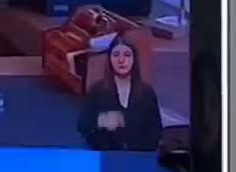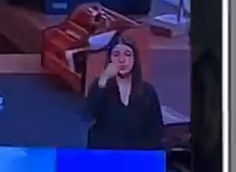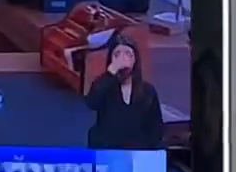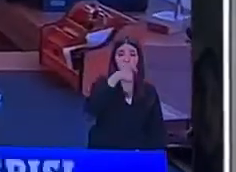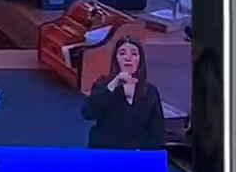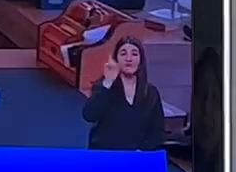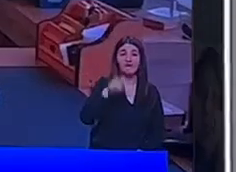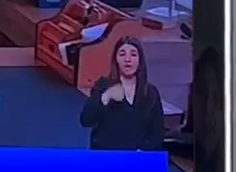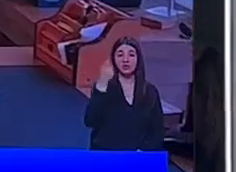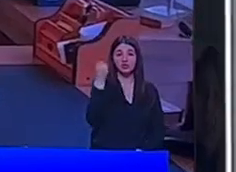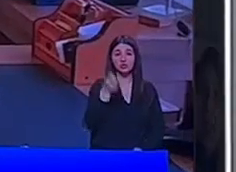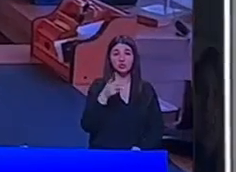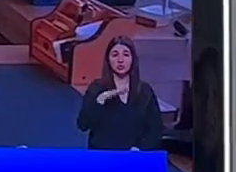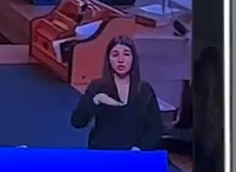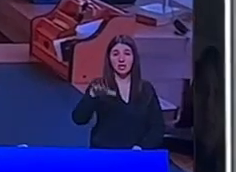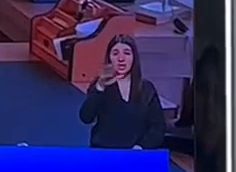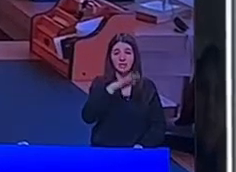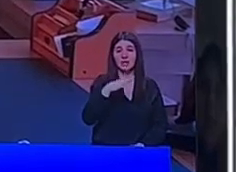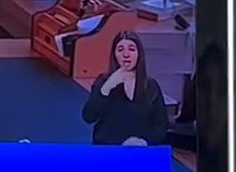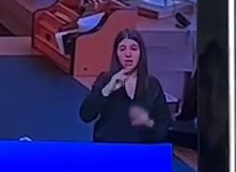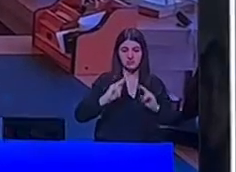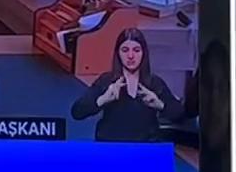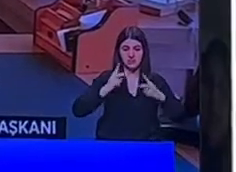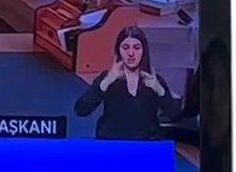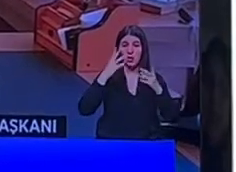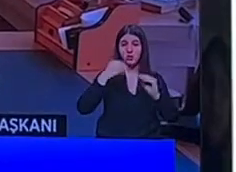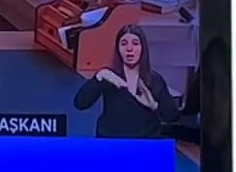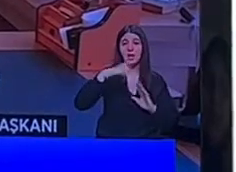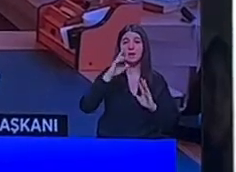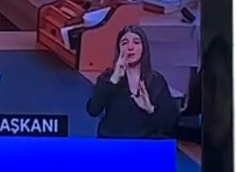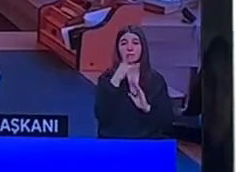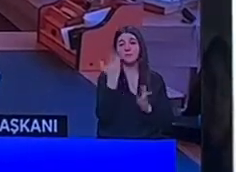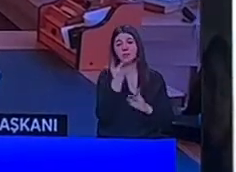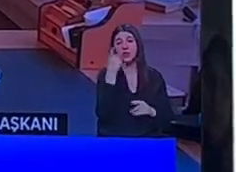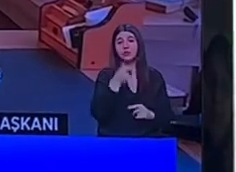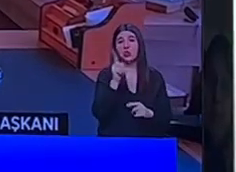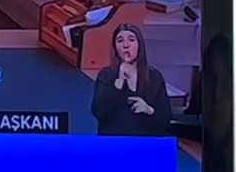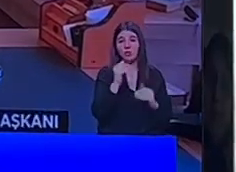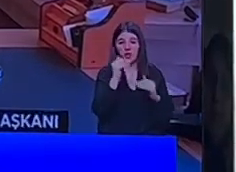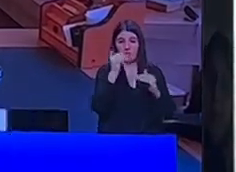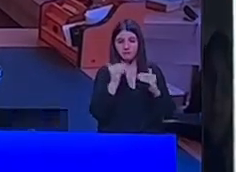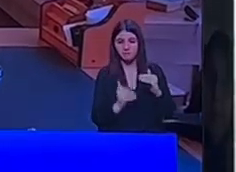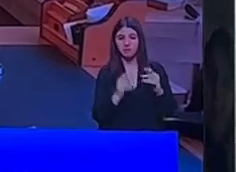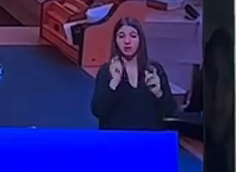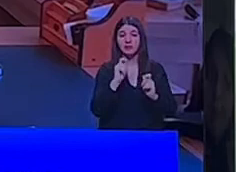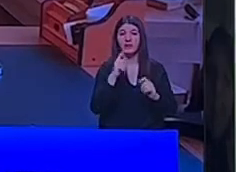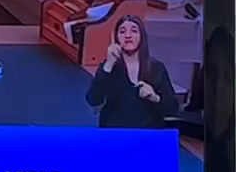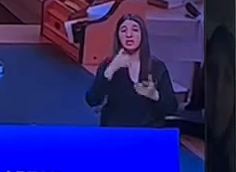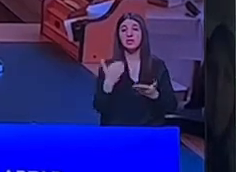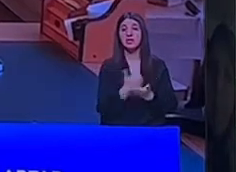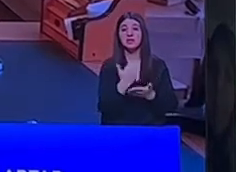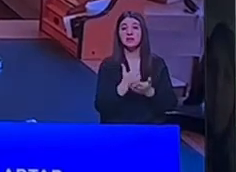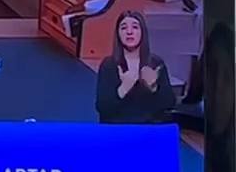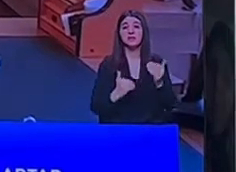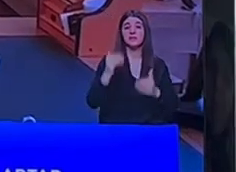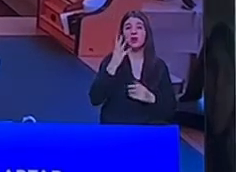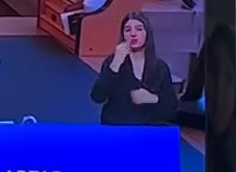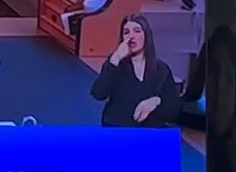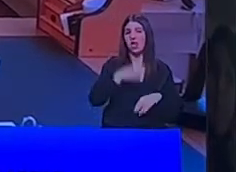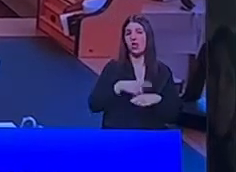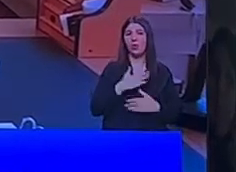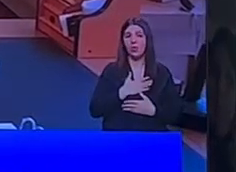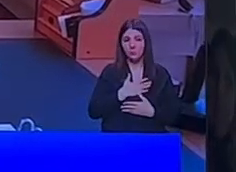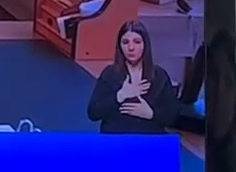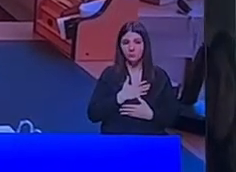Türkiye'de vergi oranlarını kademeli olarak indirdiğimizde, mesela %10'a kadar vergi gelirlerimizin artacağına